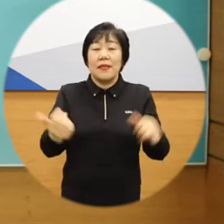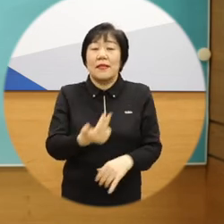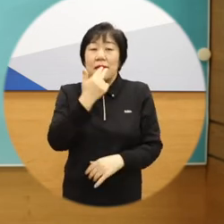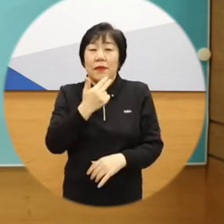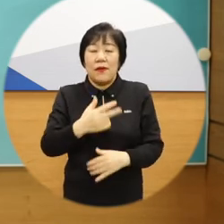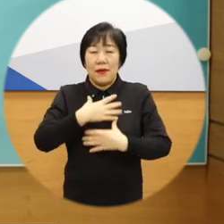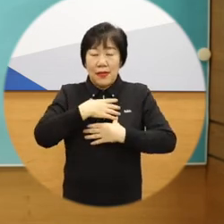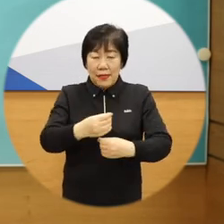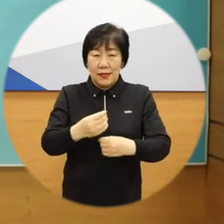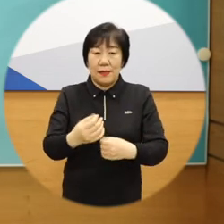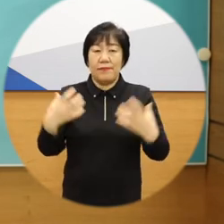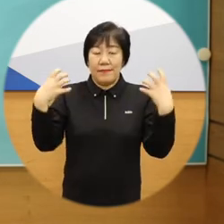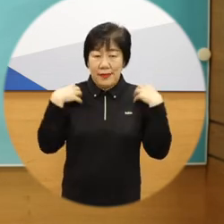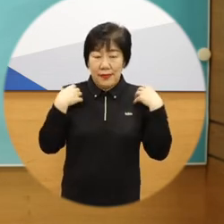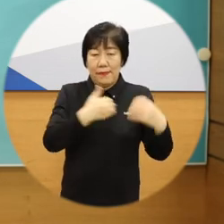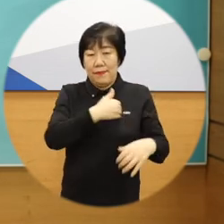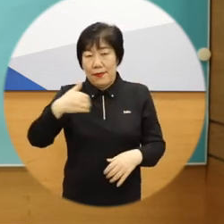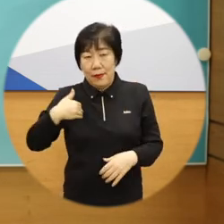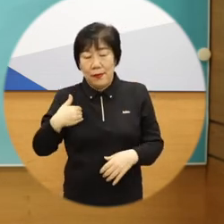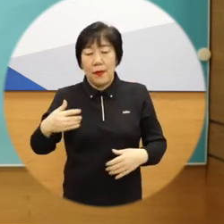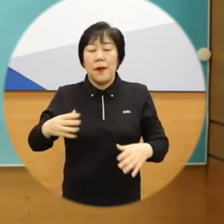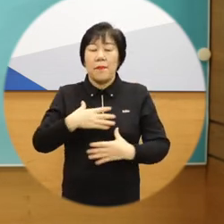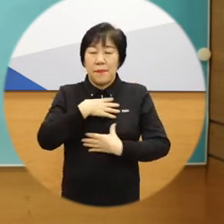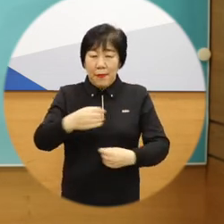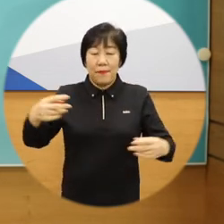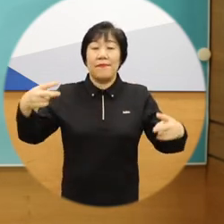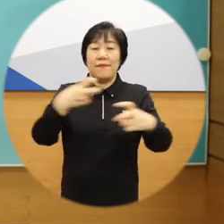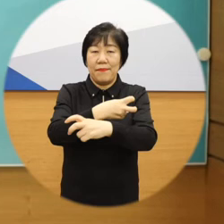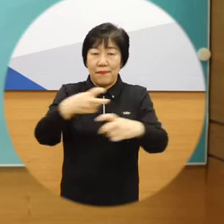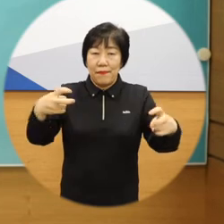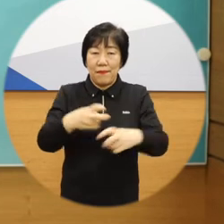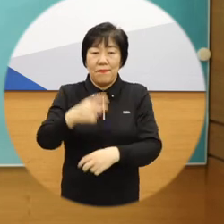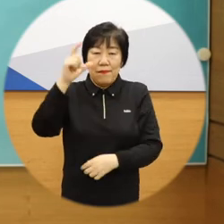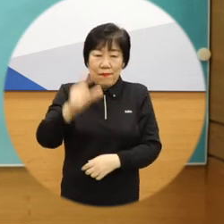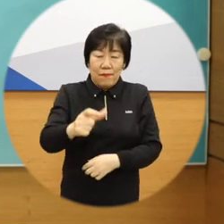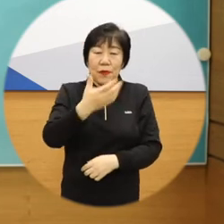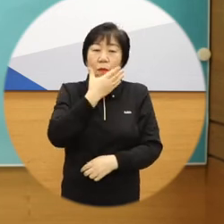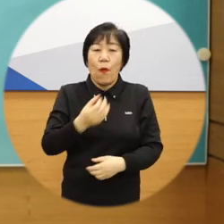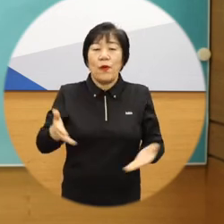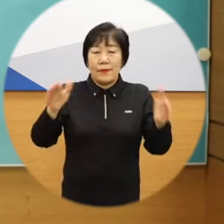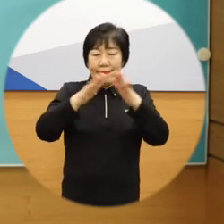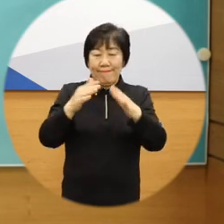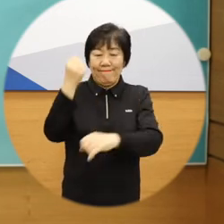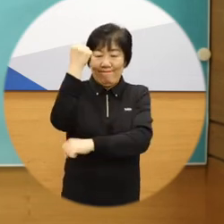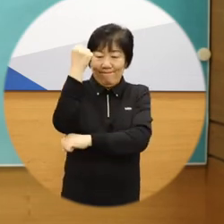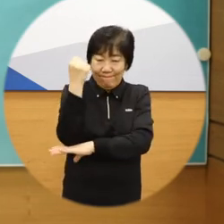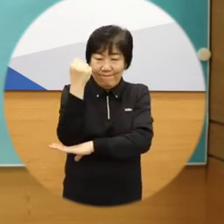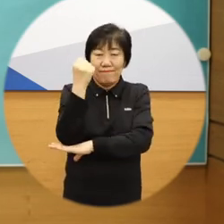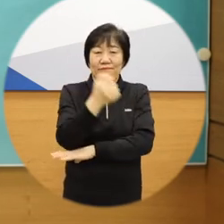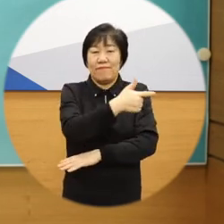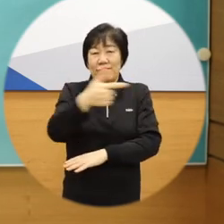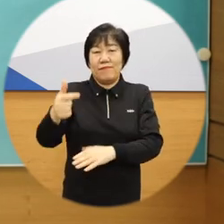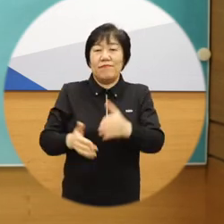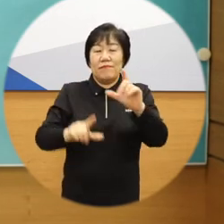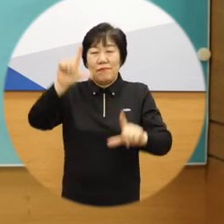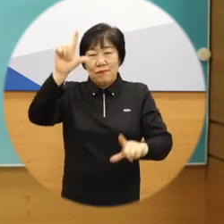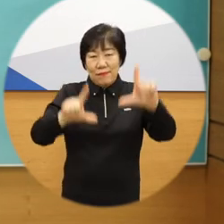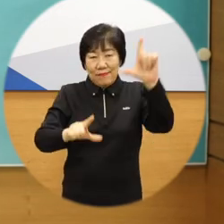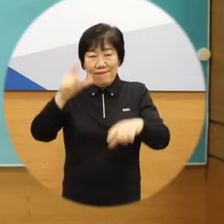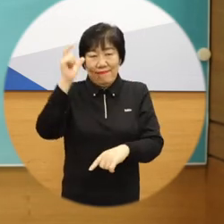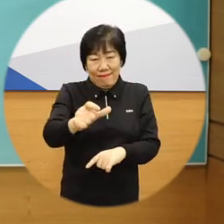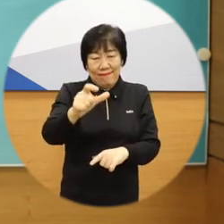책무를 다하고 편리한 교통, 견고한 복지망 구축 등으로 대도시 위상을 공고히 하겠습니다.